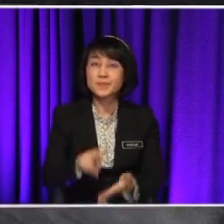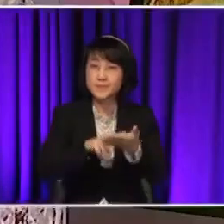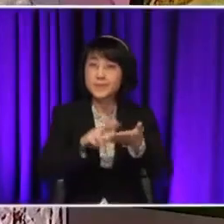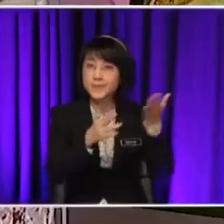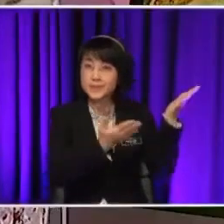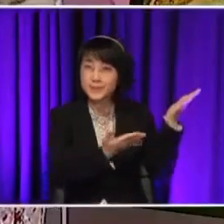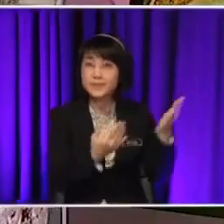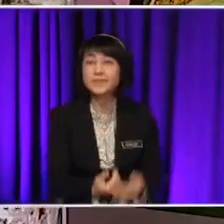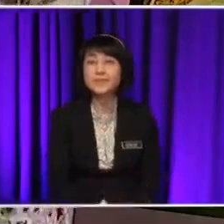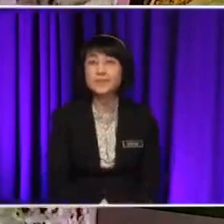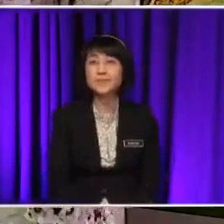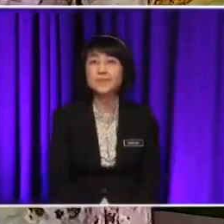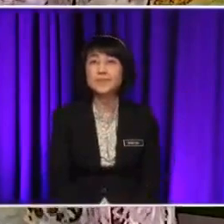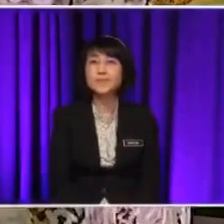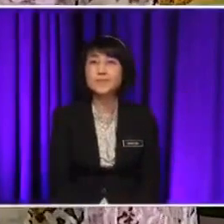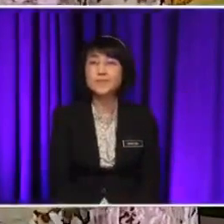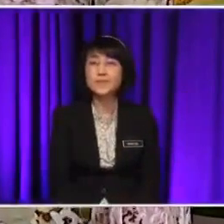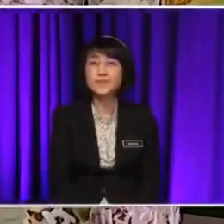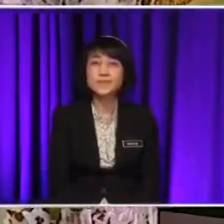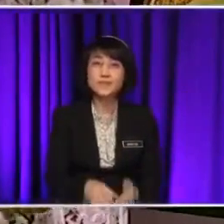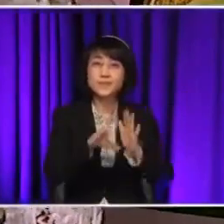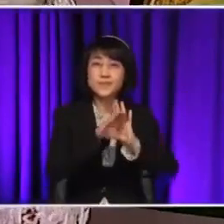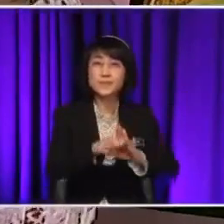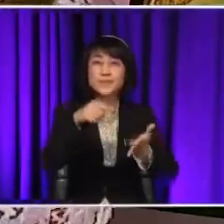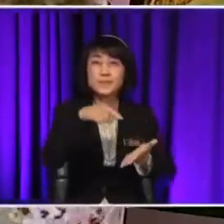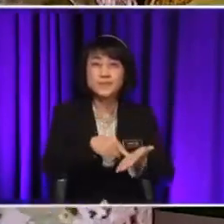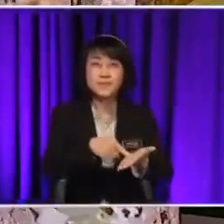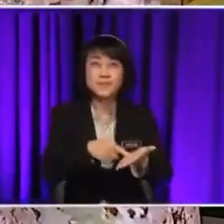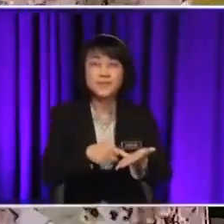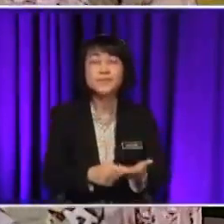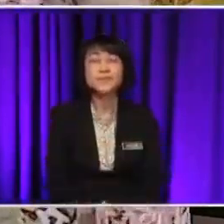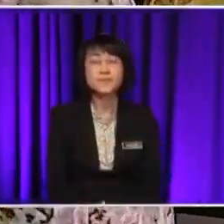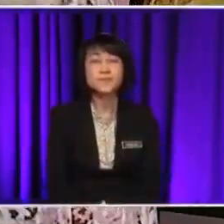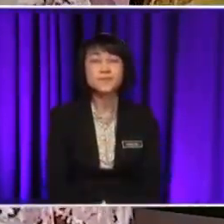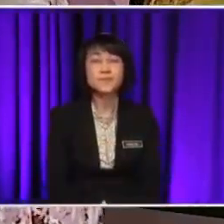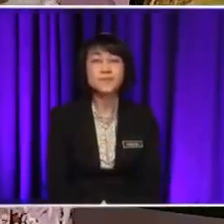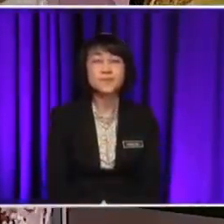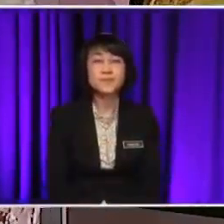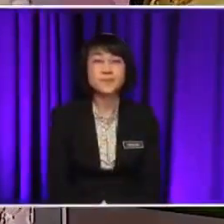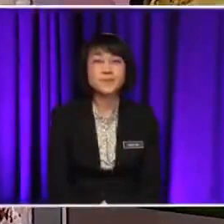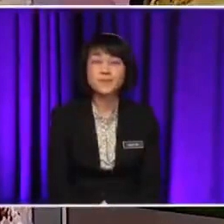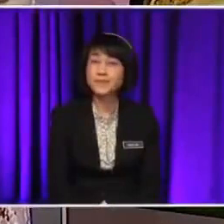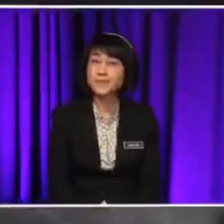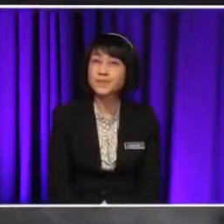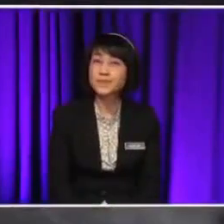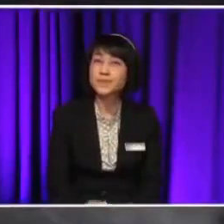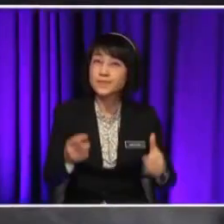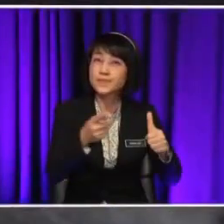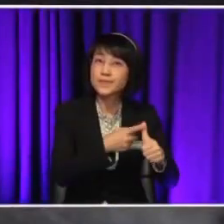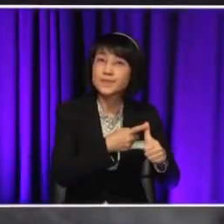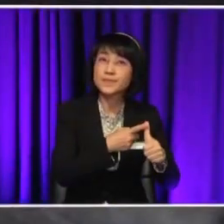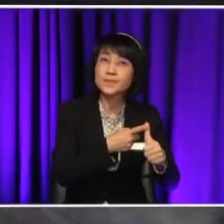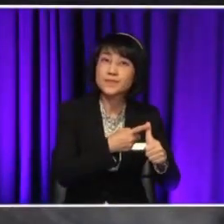Okey. Okey, contoh di sini, okey cikgu ambil beberapa era aliran eh. Yang pertama